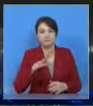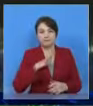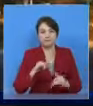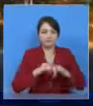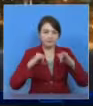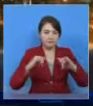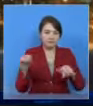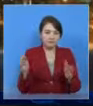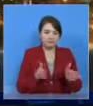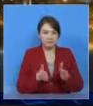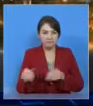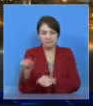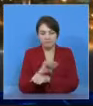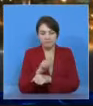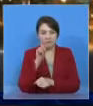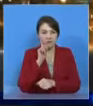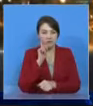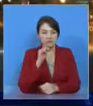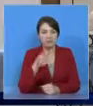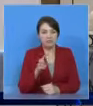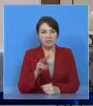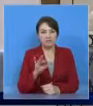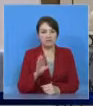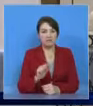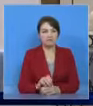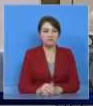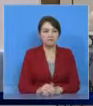развитая транспортная система и удобная логистика